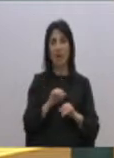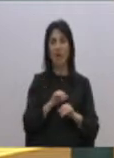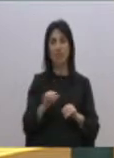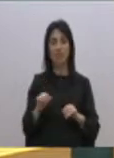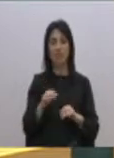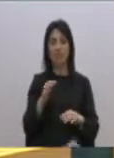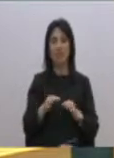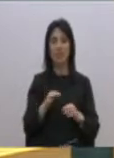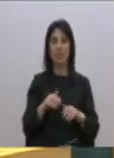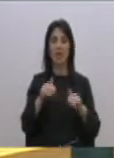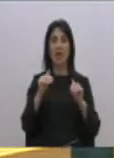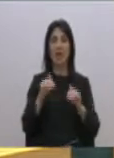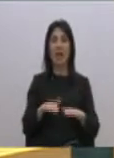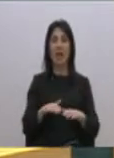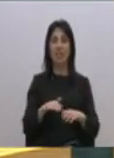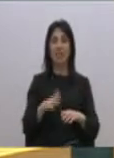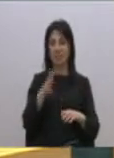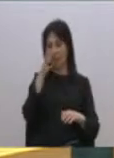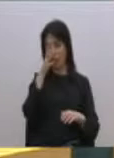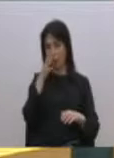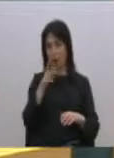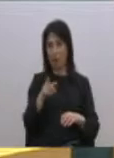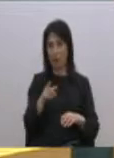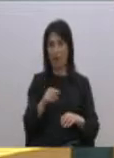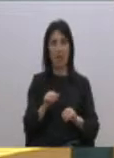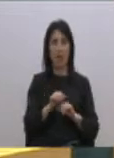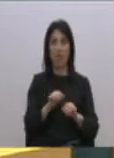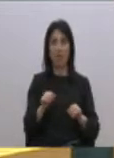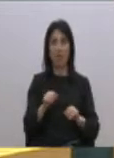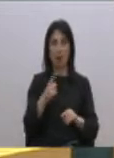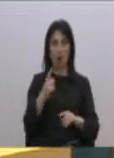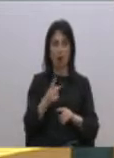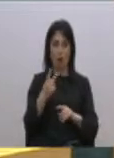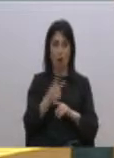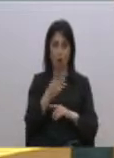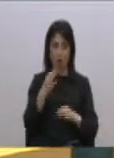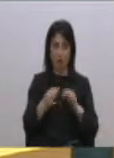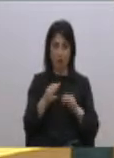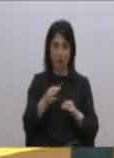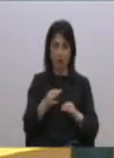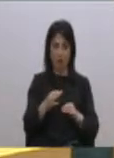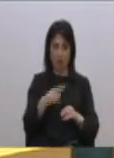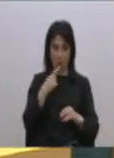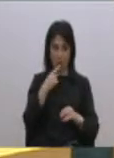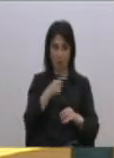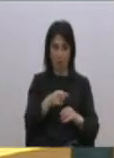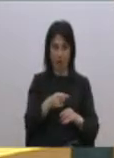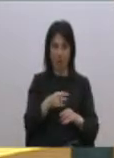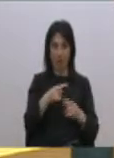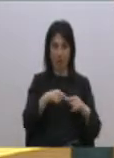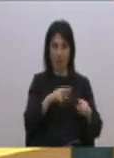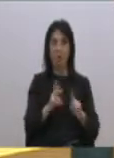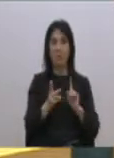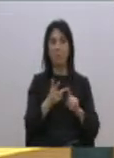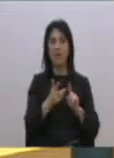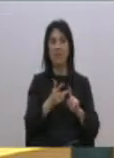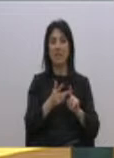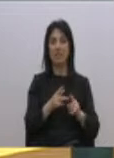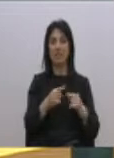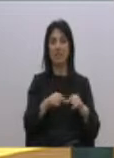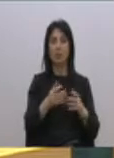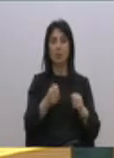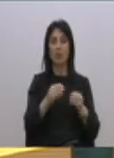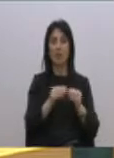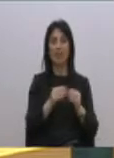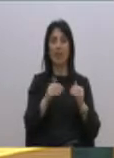შეიძლება სასამართლოს გადლების იგნორირება. Არ შეიძლება ორჯერ სასამართლომ გამოიტანა გადაწყვეტილება, რომ საბჭოს ეს გადაწყვეტილება საბჭო იღებს